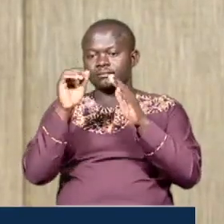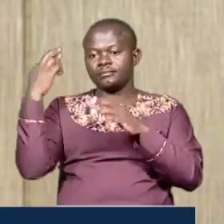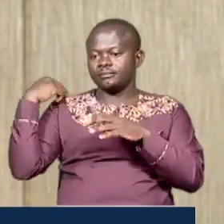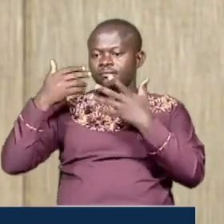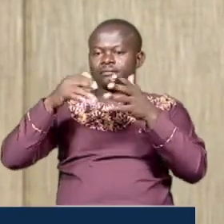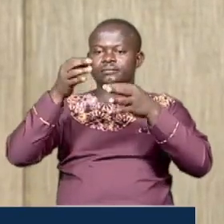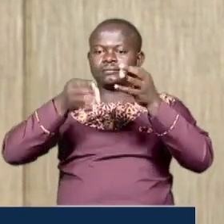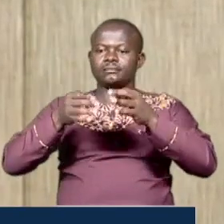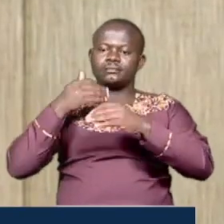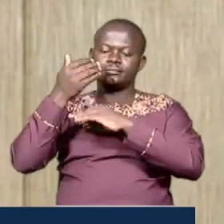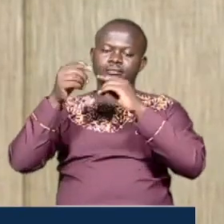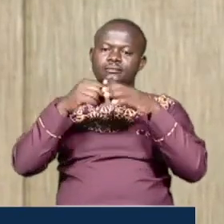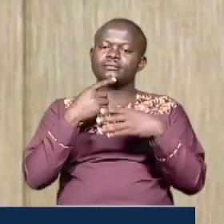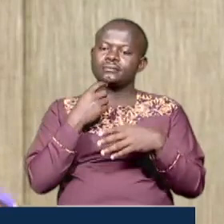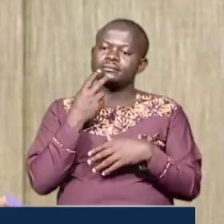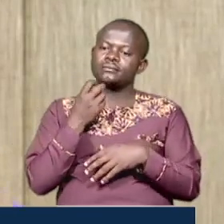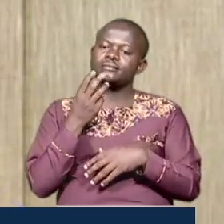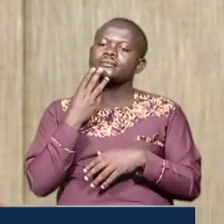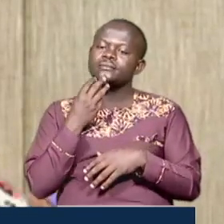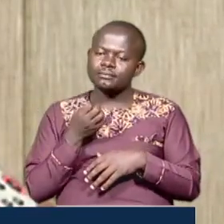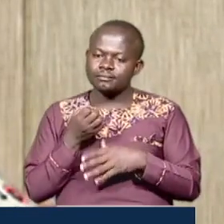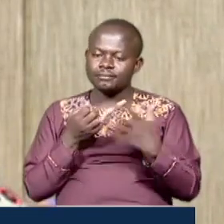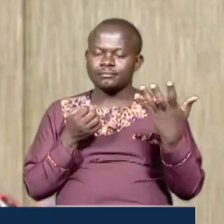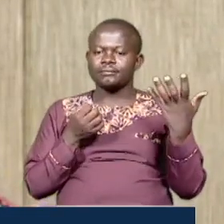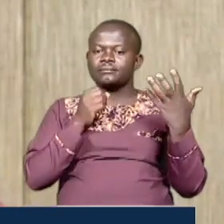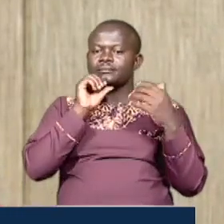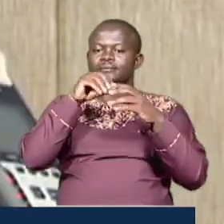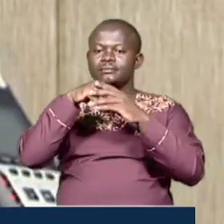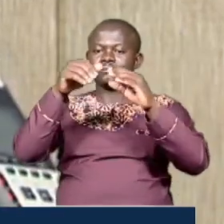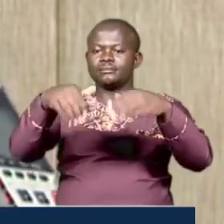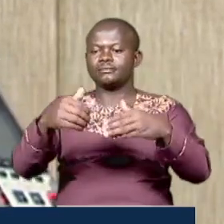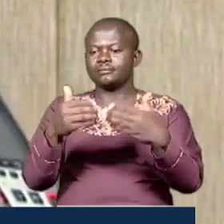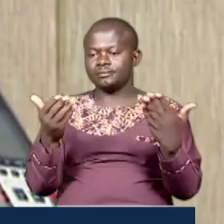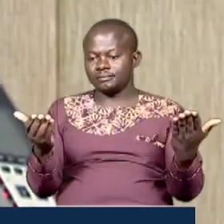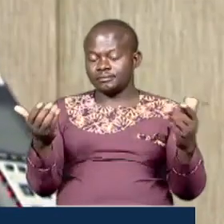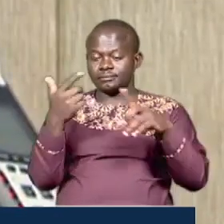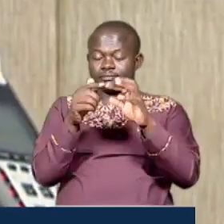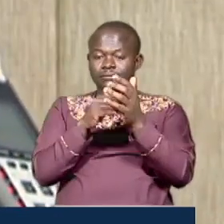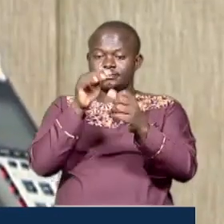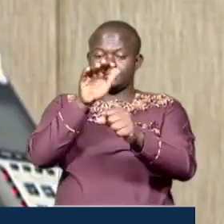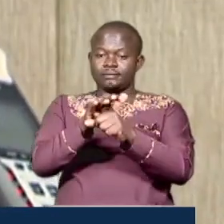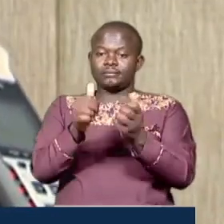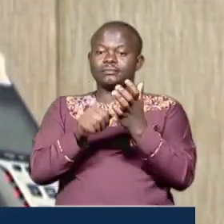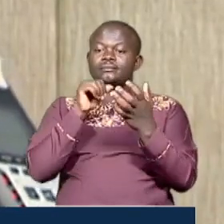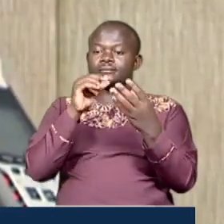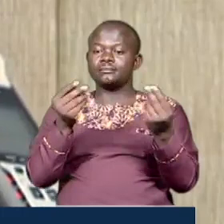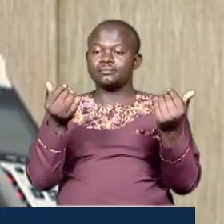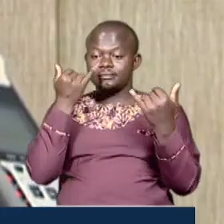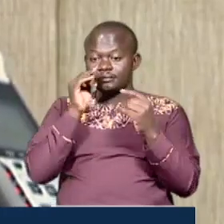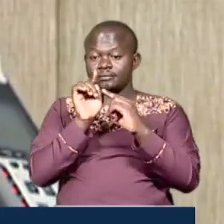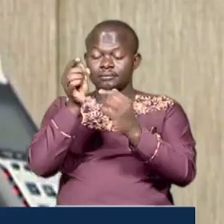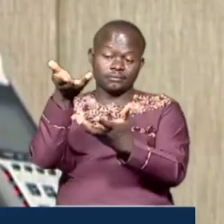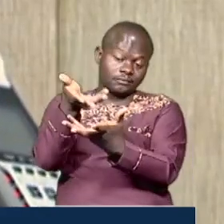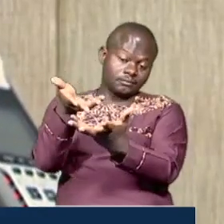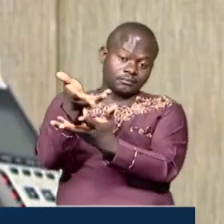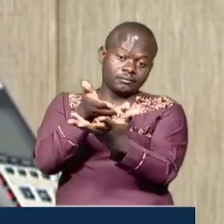imanza akaza kuwa mbere akaza kuwa kabiri akaza kuwa gatatu atagiye murimo ngahenge ariko akenshi ibibazo bidakemuka iyo ugiye ukabisesengura usanga